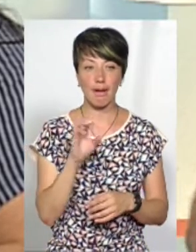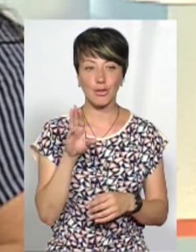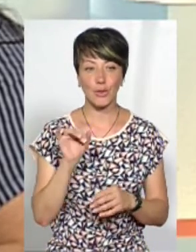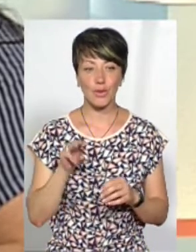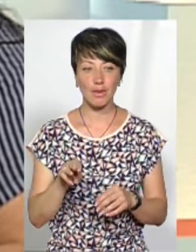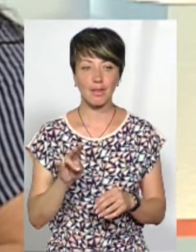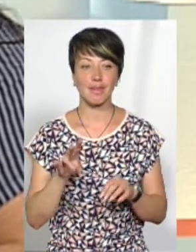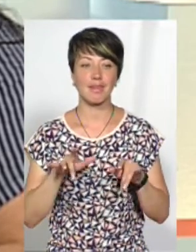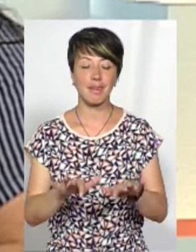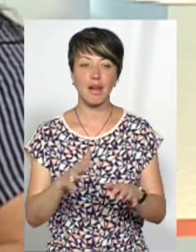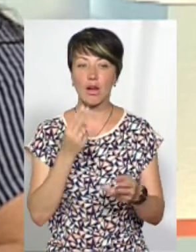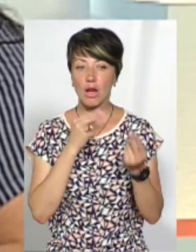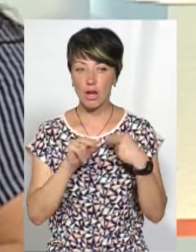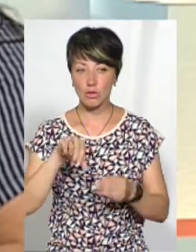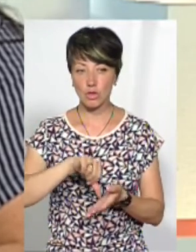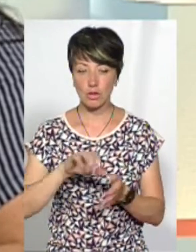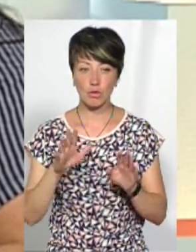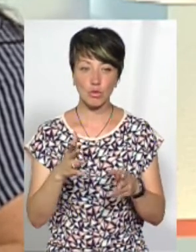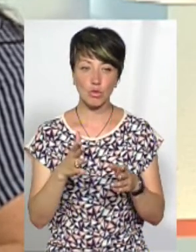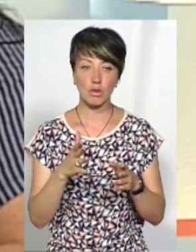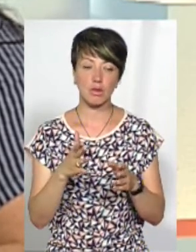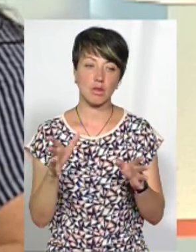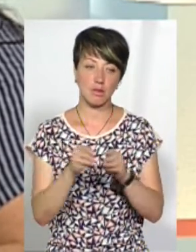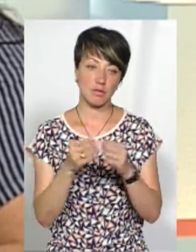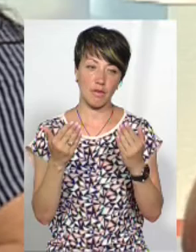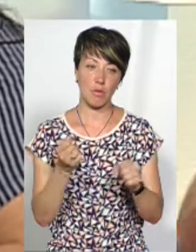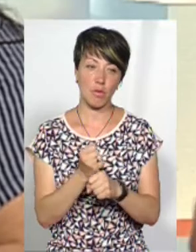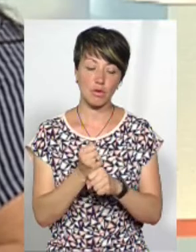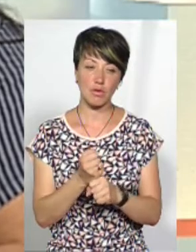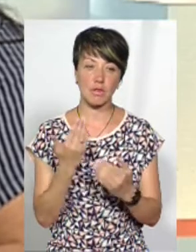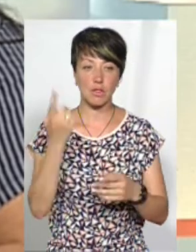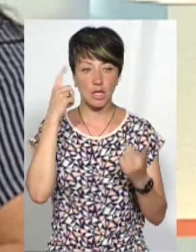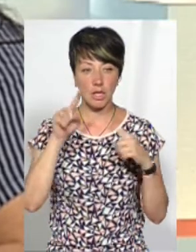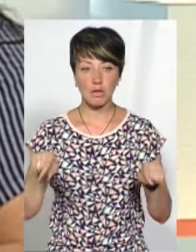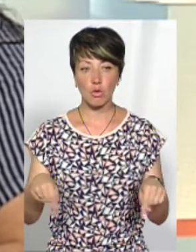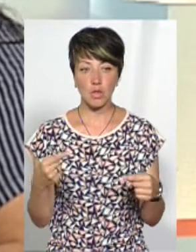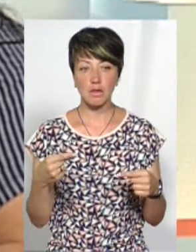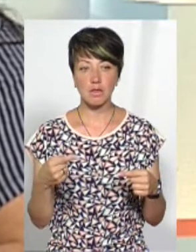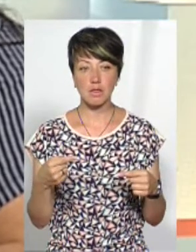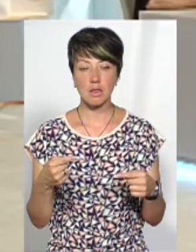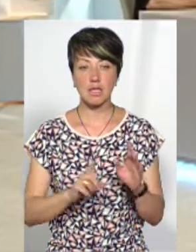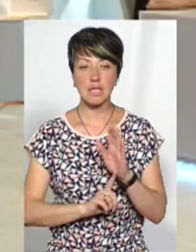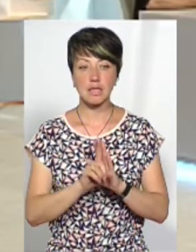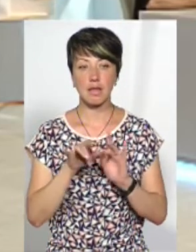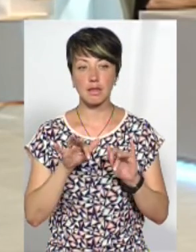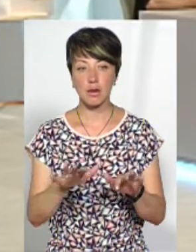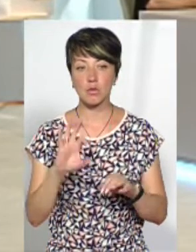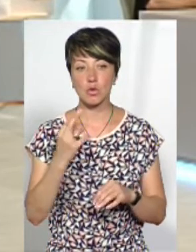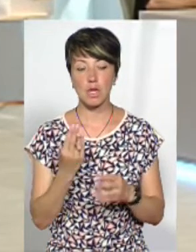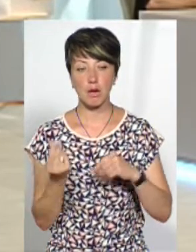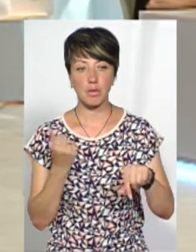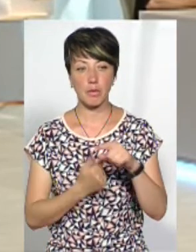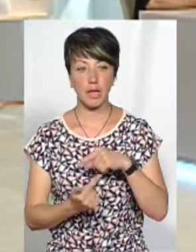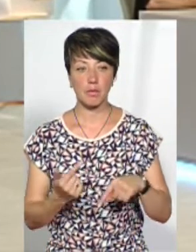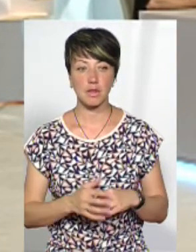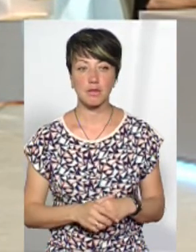Кращі ментори по соціальному підприємству зі всієї країни будуть готові з вами попрацювати, що з вашої ідеї народився все-таки стартап, соціальне